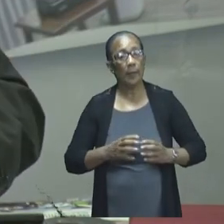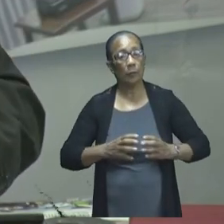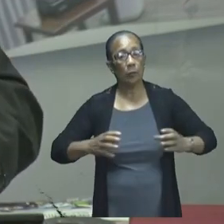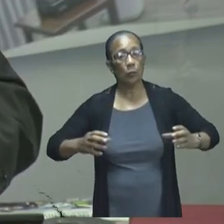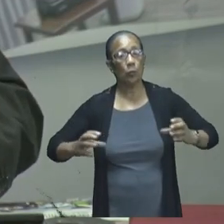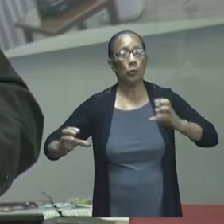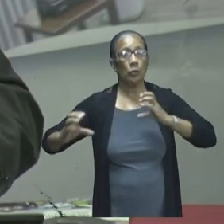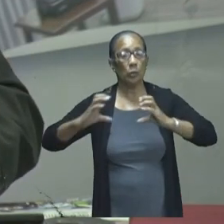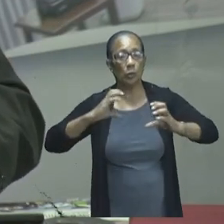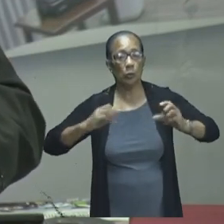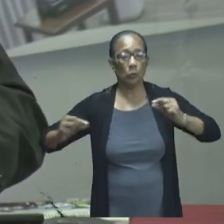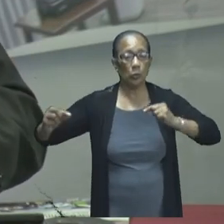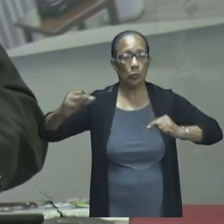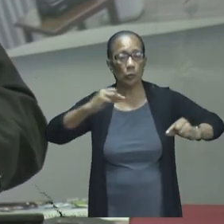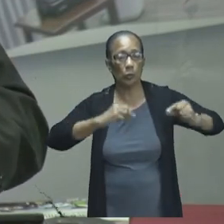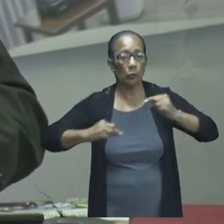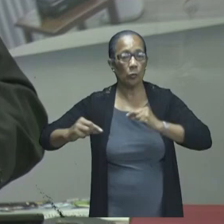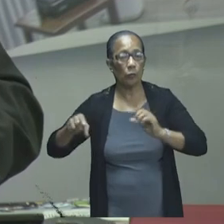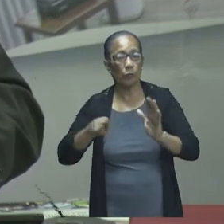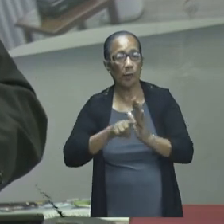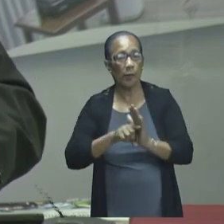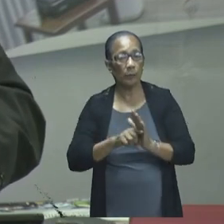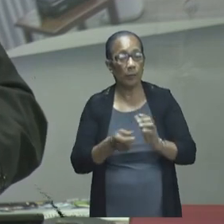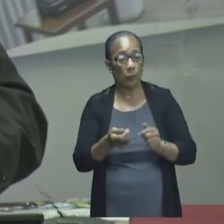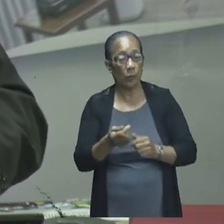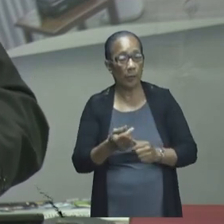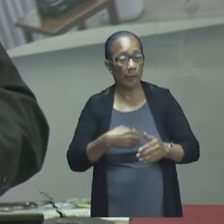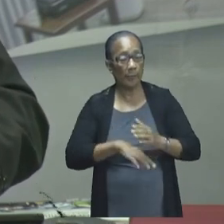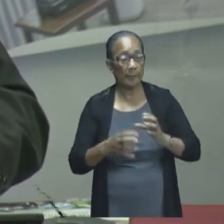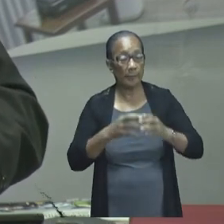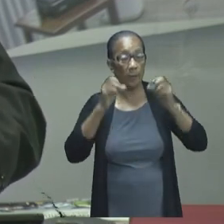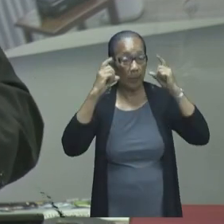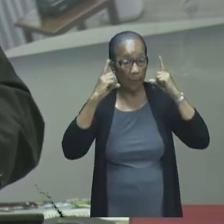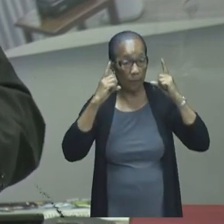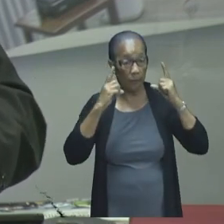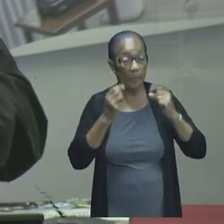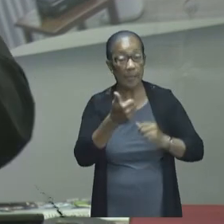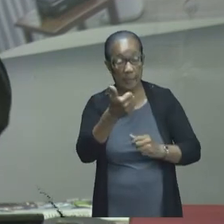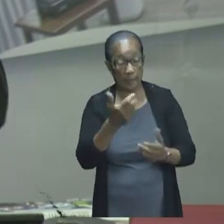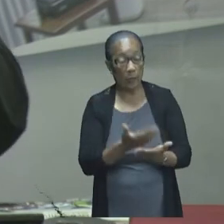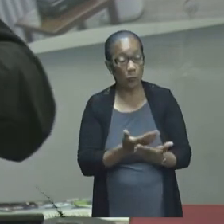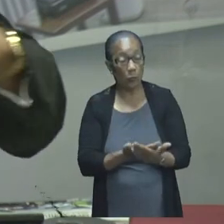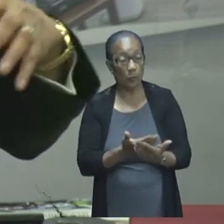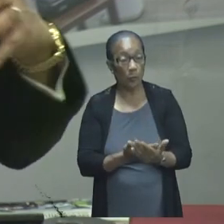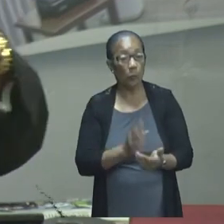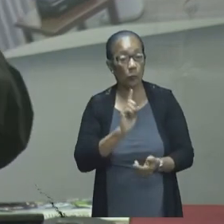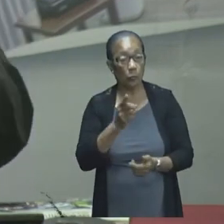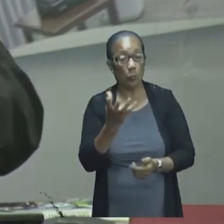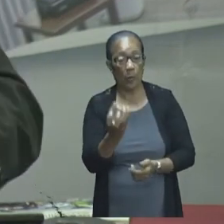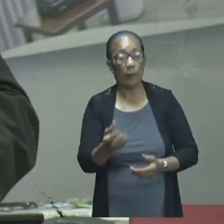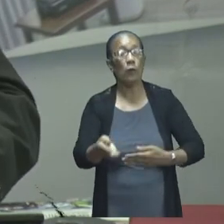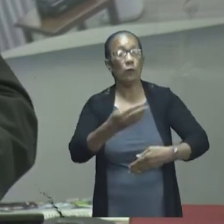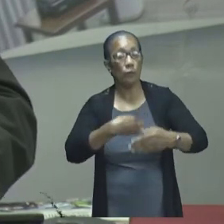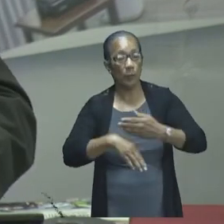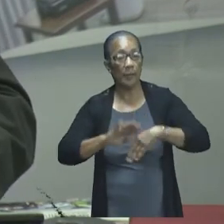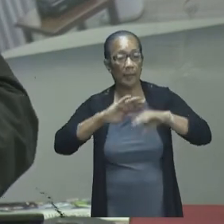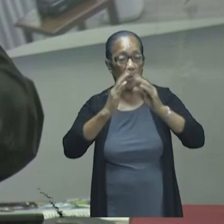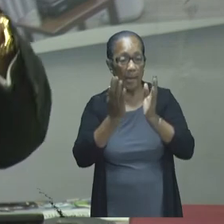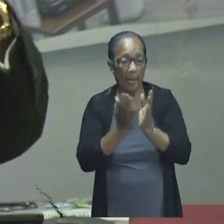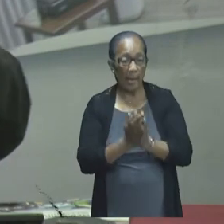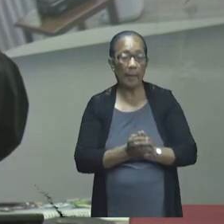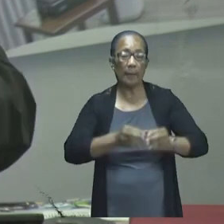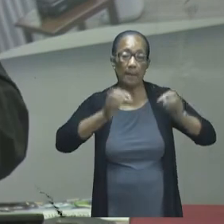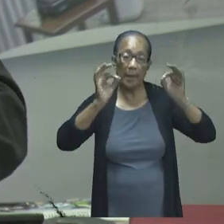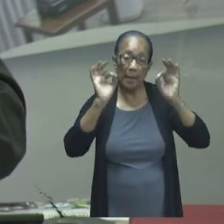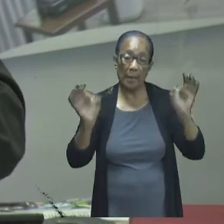over waarden en normen in de samenleving die op daar heb ik al goedgekeurd van directie wat kan je hem moeten voorbereiden met alle belangrijke organisatie om